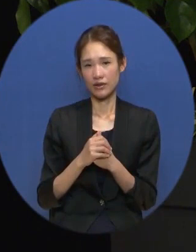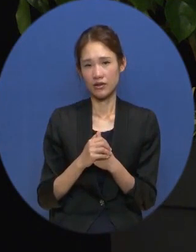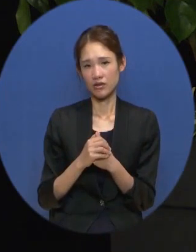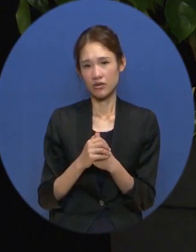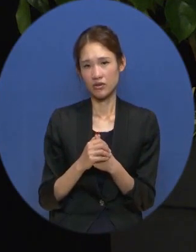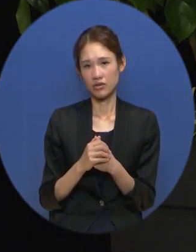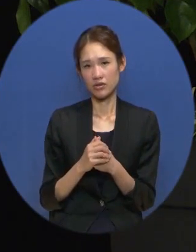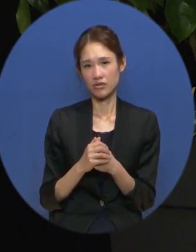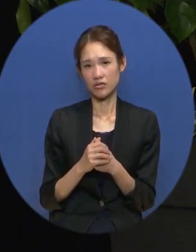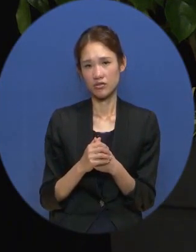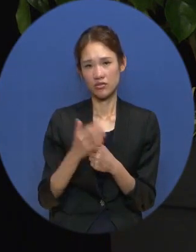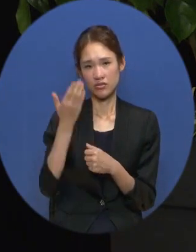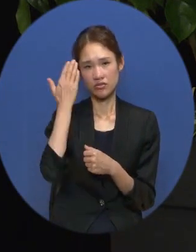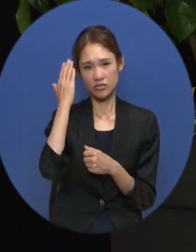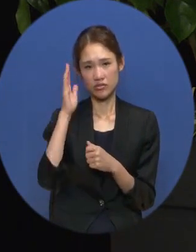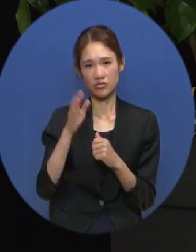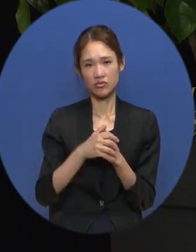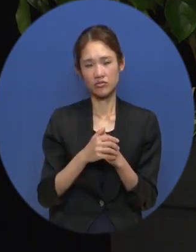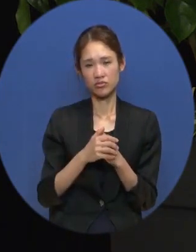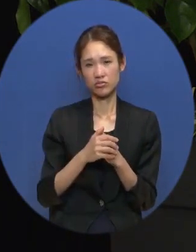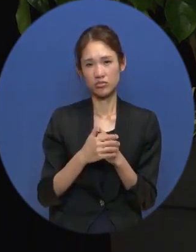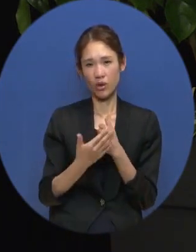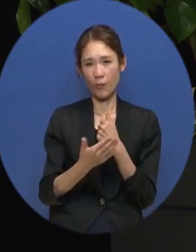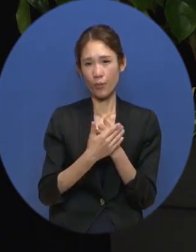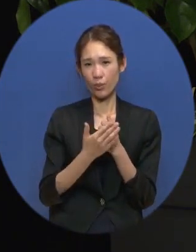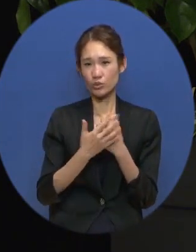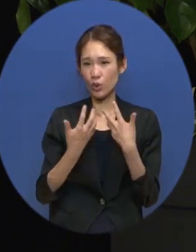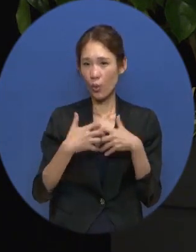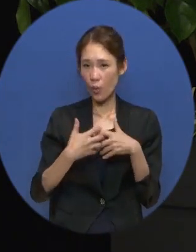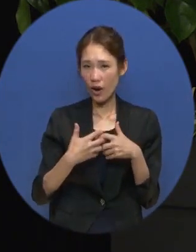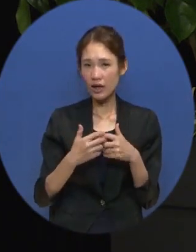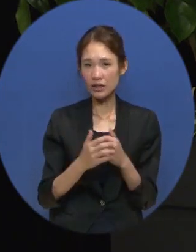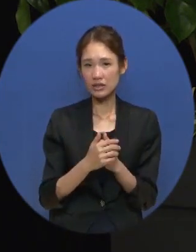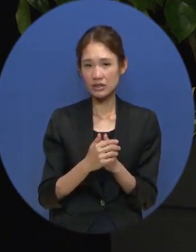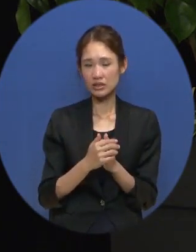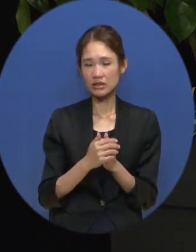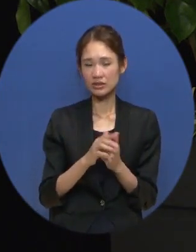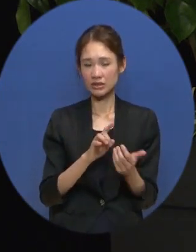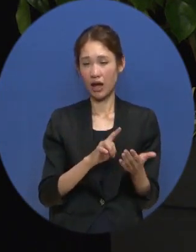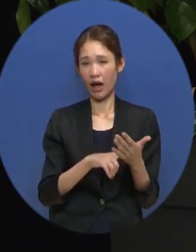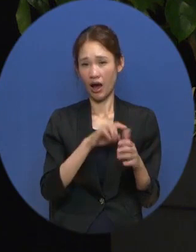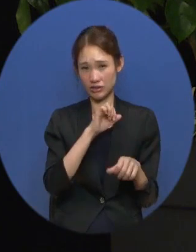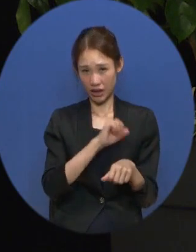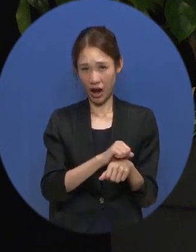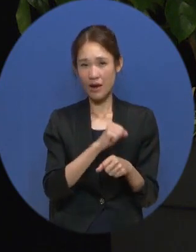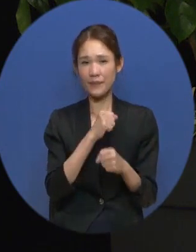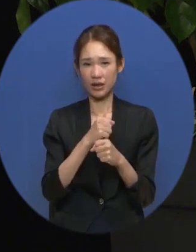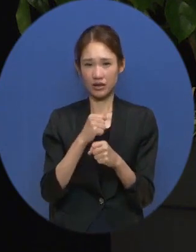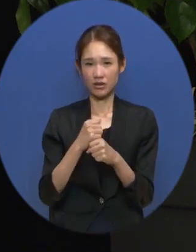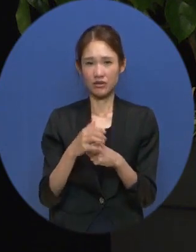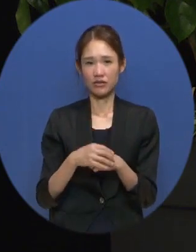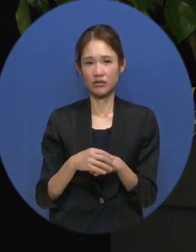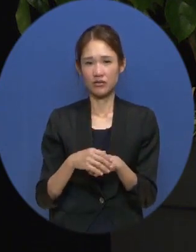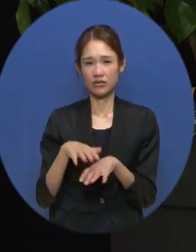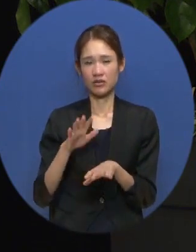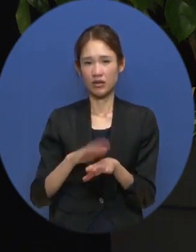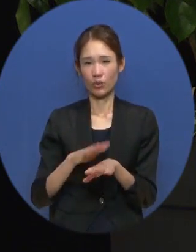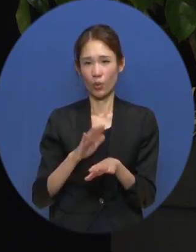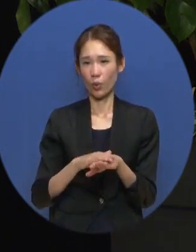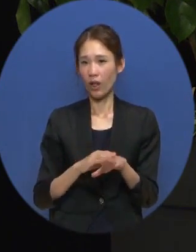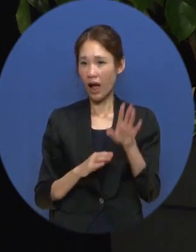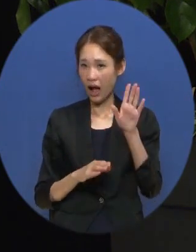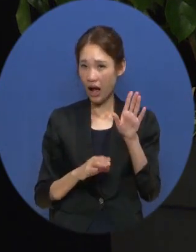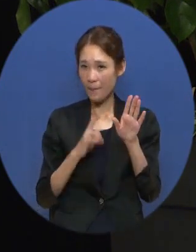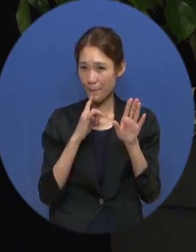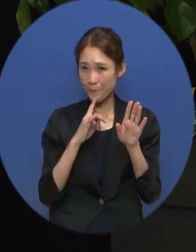근데 요즘에는 뭐 너무 보조공학 기구가 잘 나가기 때문에 그